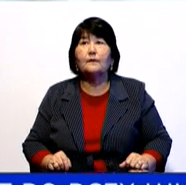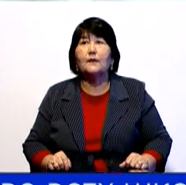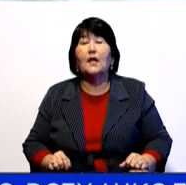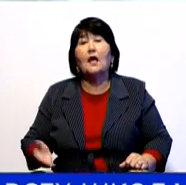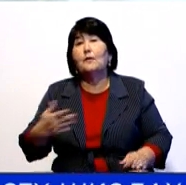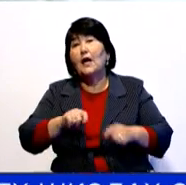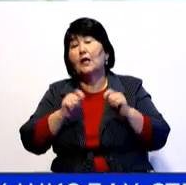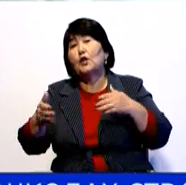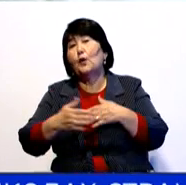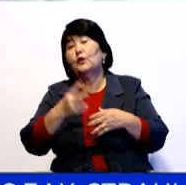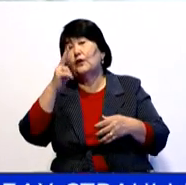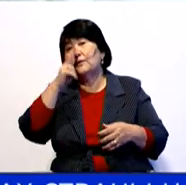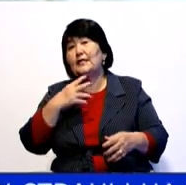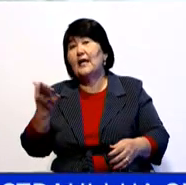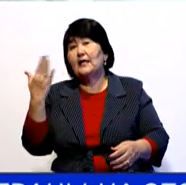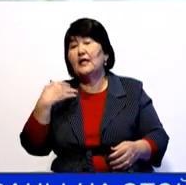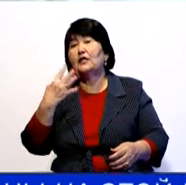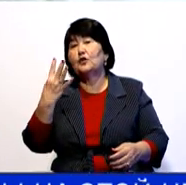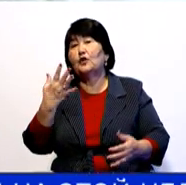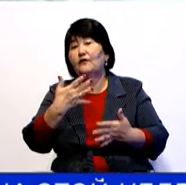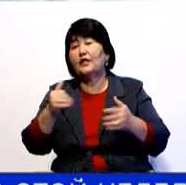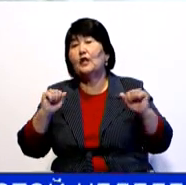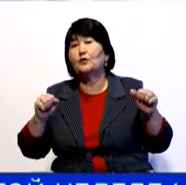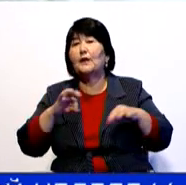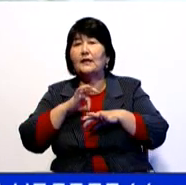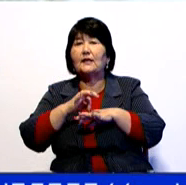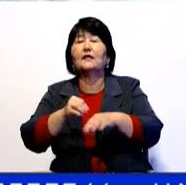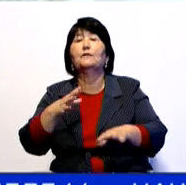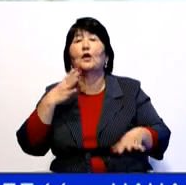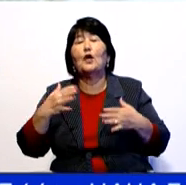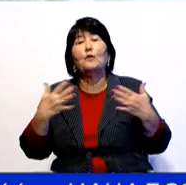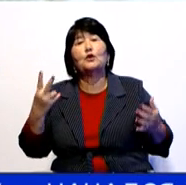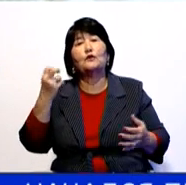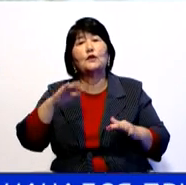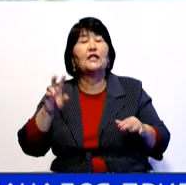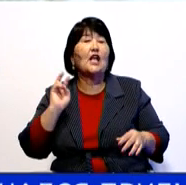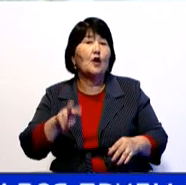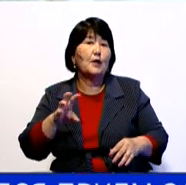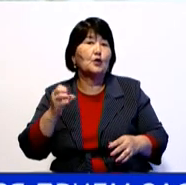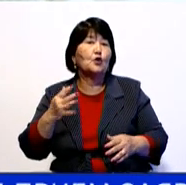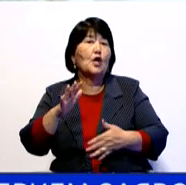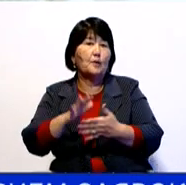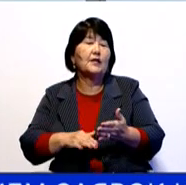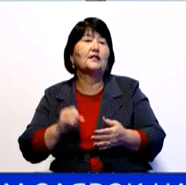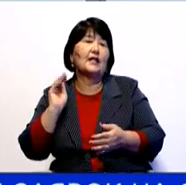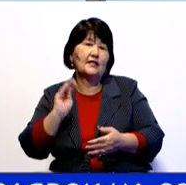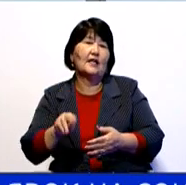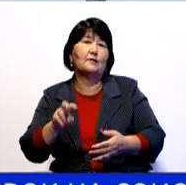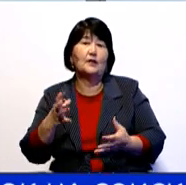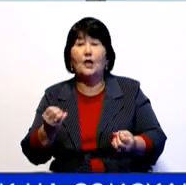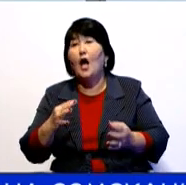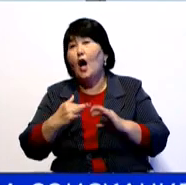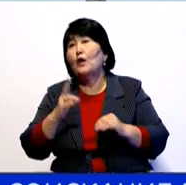Мы открылись около двух месяцев назад. По четырем видам спорта проводим тренировки. Свыше 200 детей посещают и еще продолжают записываться. В